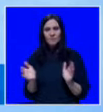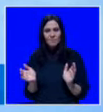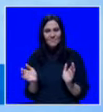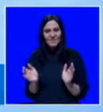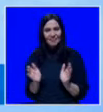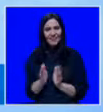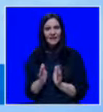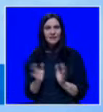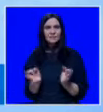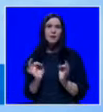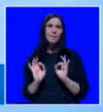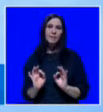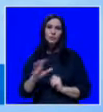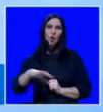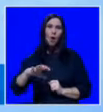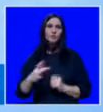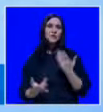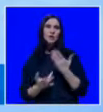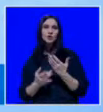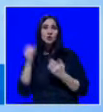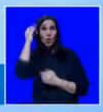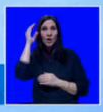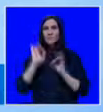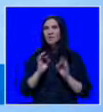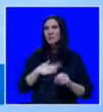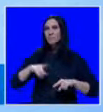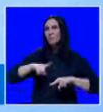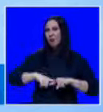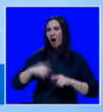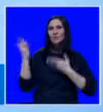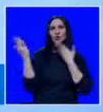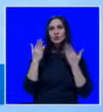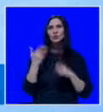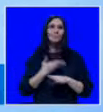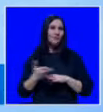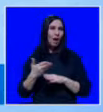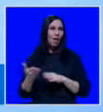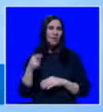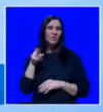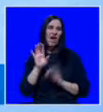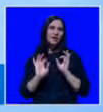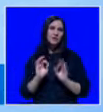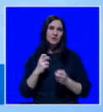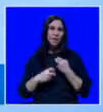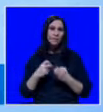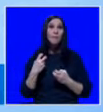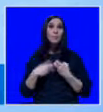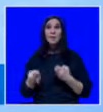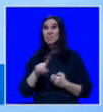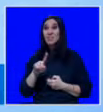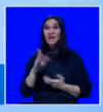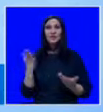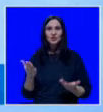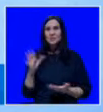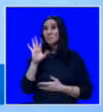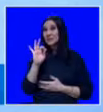конкретна тесна специалност, например в областта на техническите науки, в момента да има и право, и литература, и така нататък. Това е истинския проблем. Проблема не е, че са